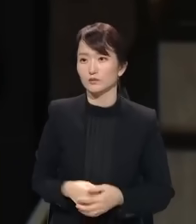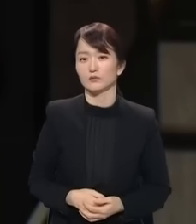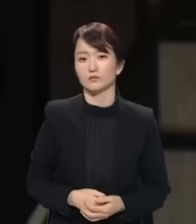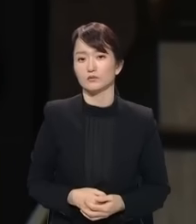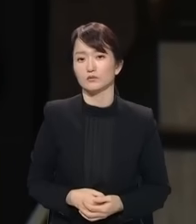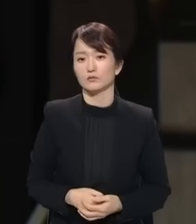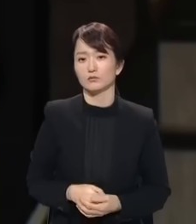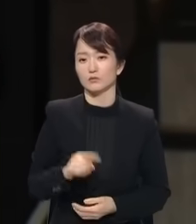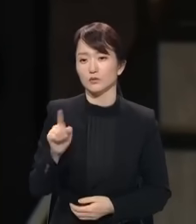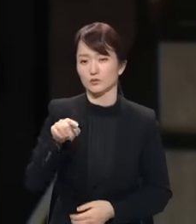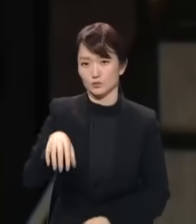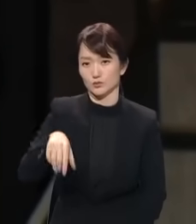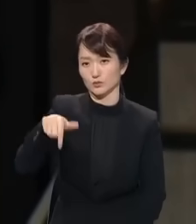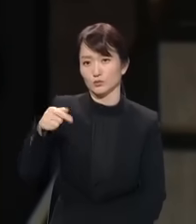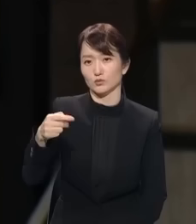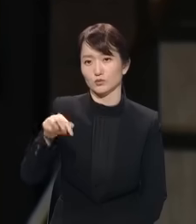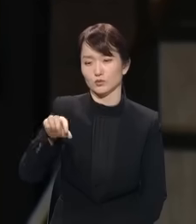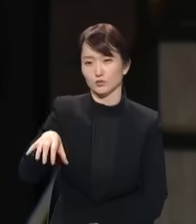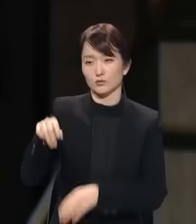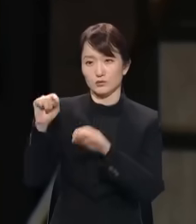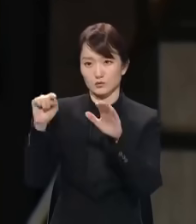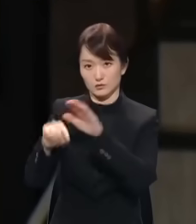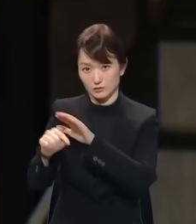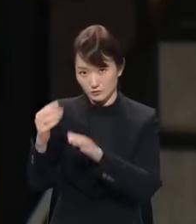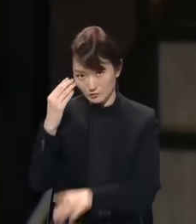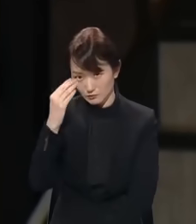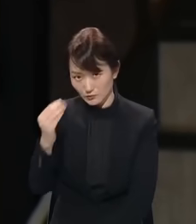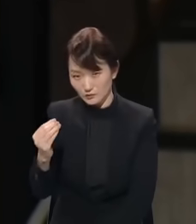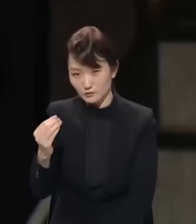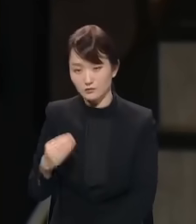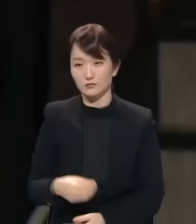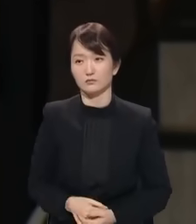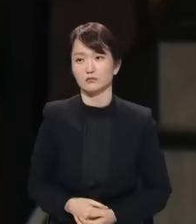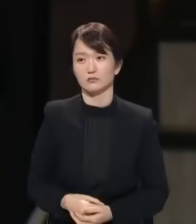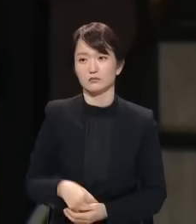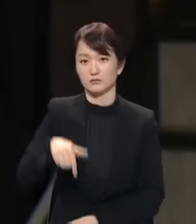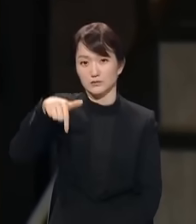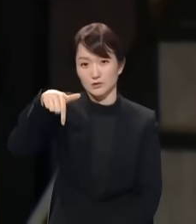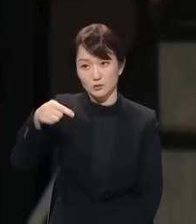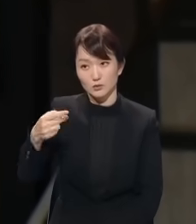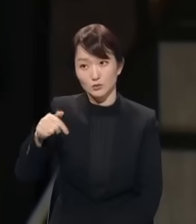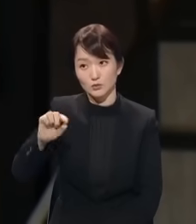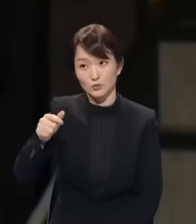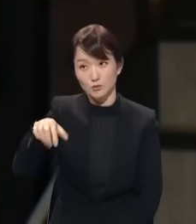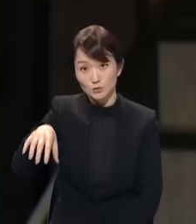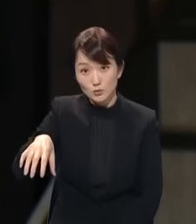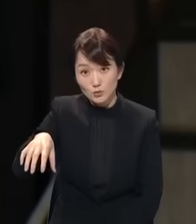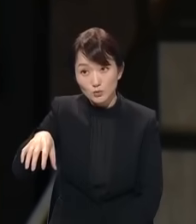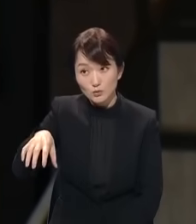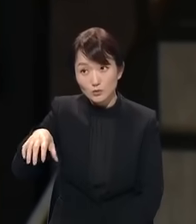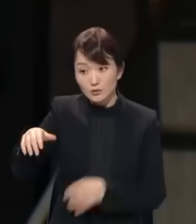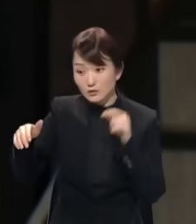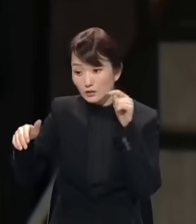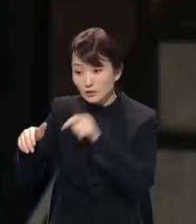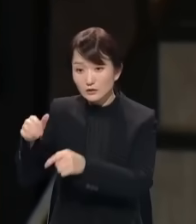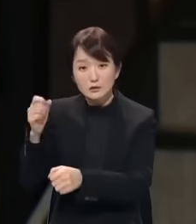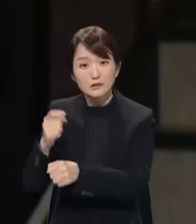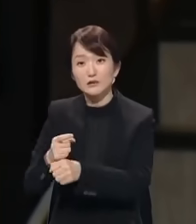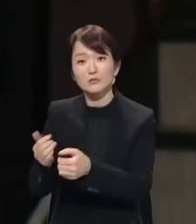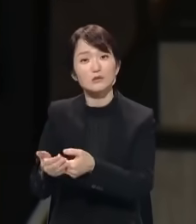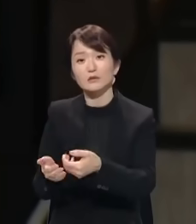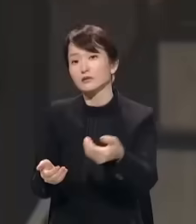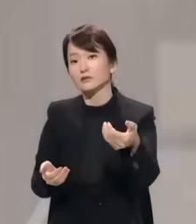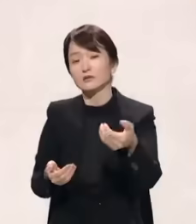한 고시원으로 들어가는 사람을 이 사람을 발견을 했어요. 근데 그 고시원에 가서 보니까 이미 어디론가 이미 떠났다라는 얘기를